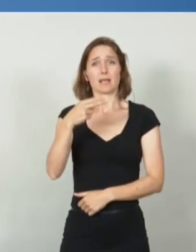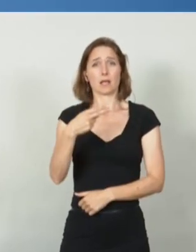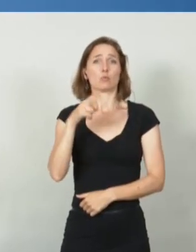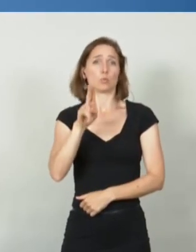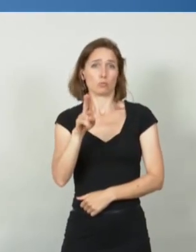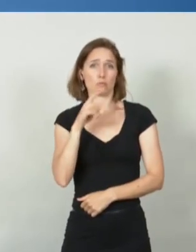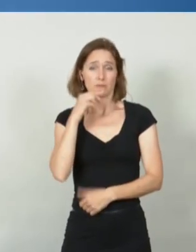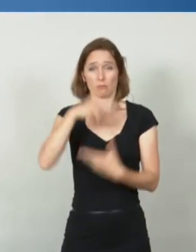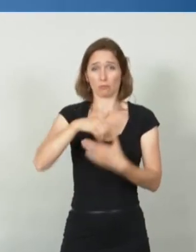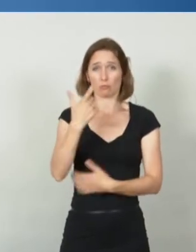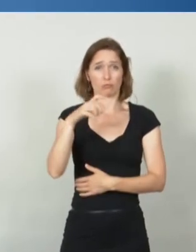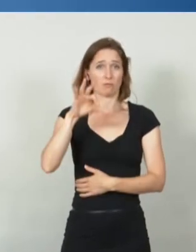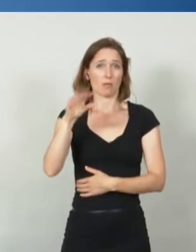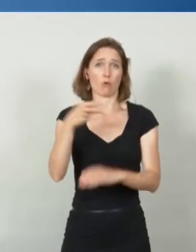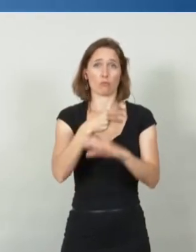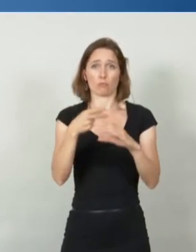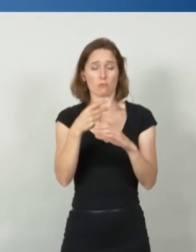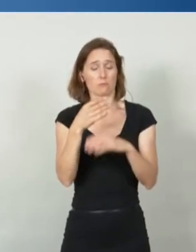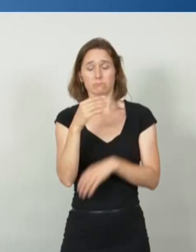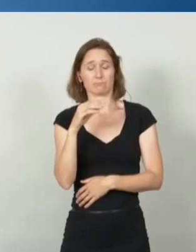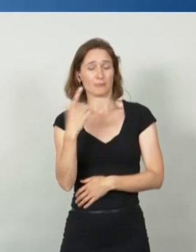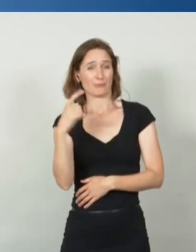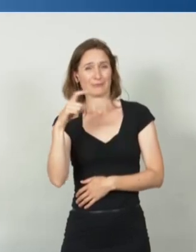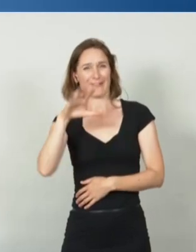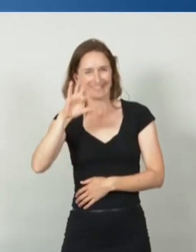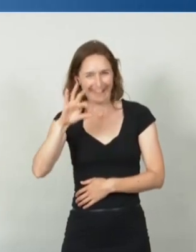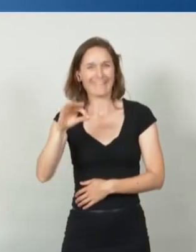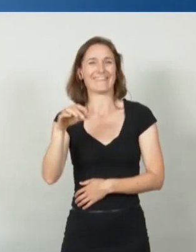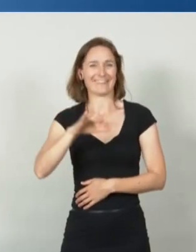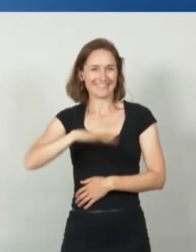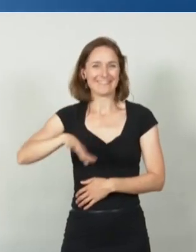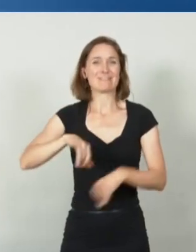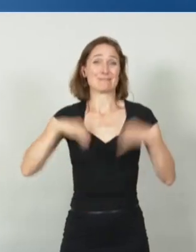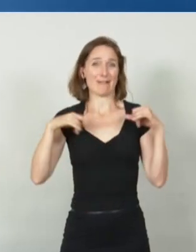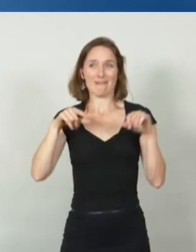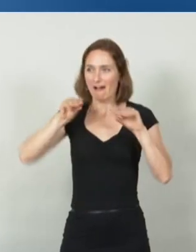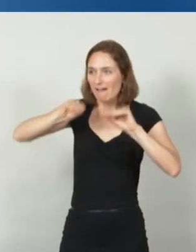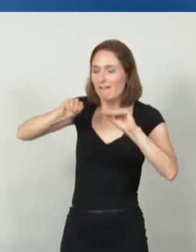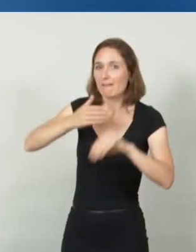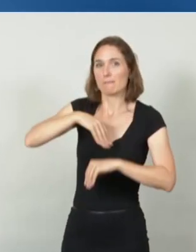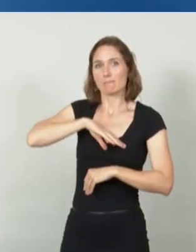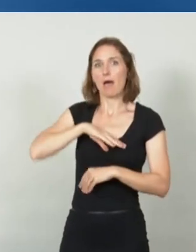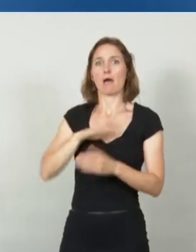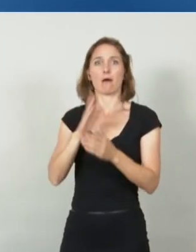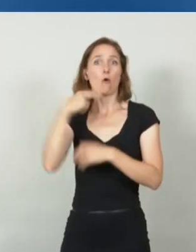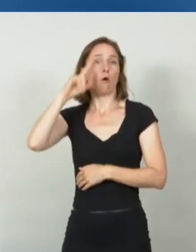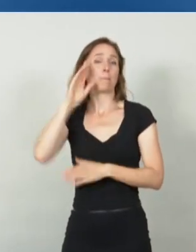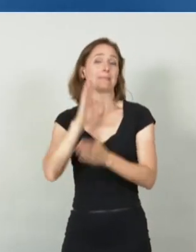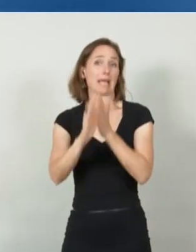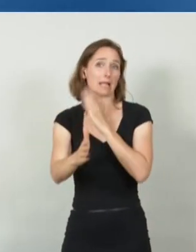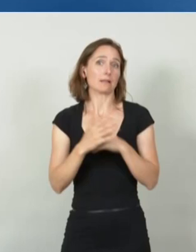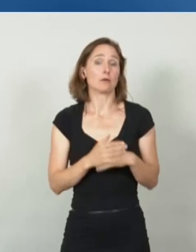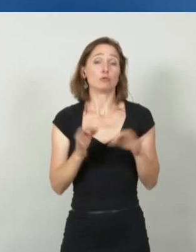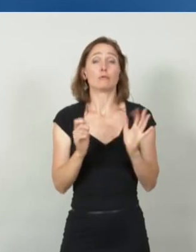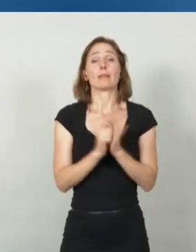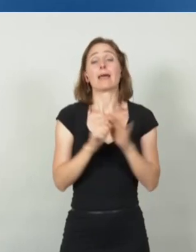Europe Direct donc ça fonctionne le mois de l'Europe était également très fréquenté c'est vrai que le 9 mai il avait peut-être peu de